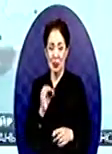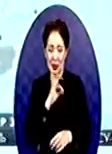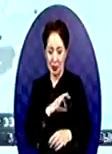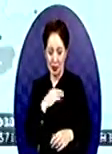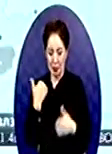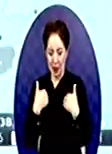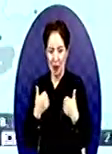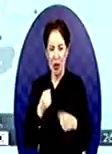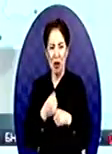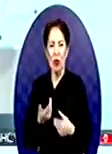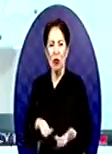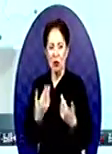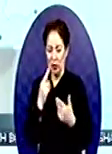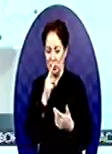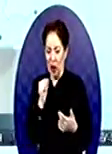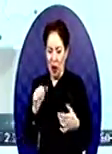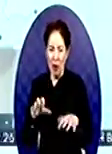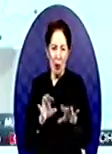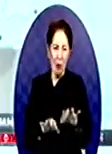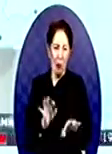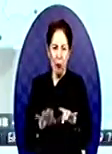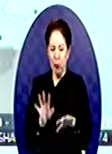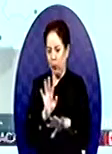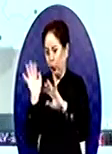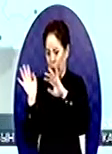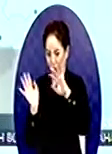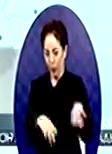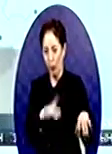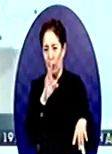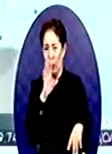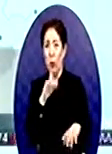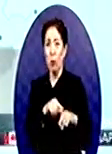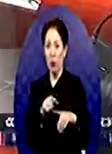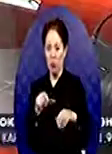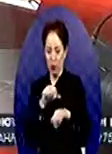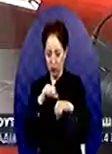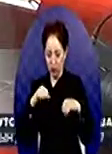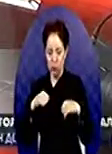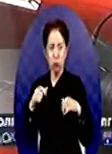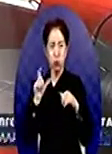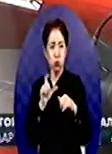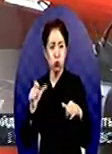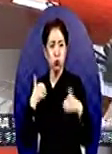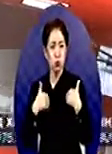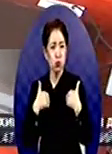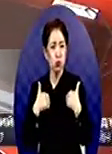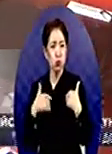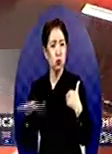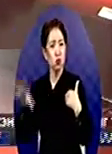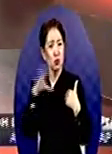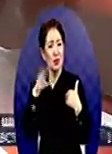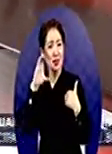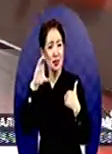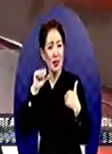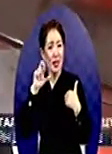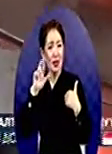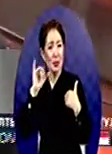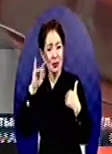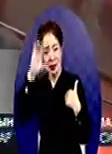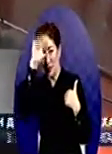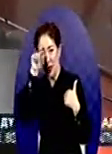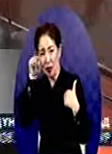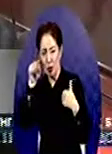хөнгөвчлөх, цаашдаа зурлалтдаг хуучин арга барилыг халах юм а. Мөн иргэд олон нийт багш бүр салбарын сайдд санал хүсэлтээ шууд